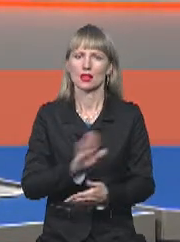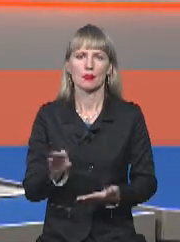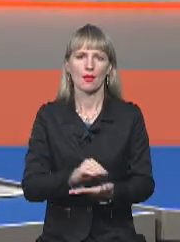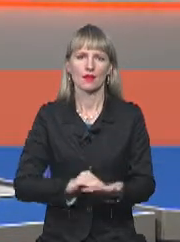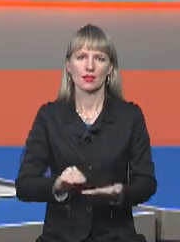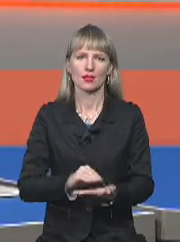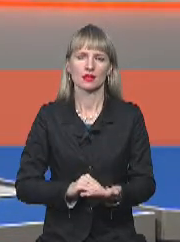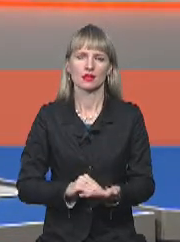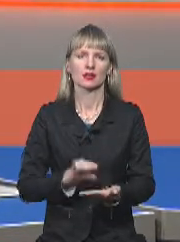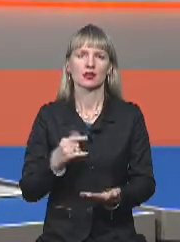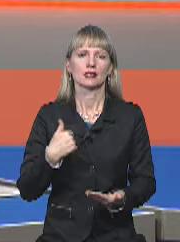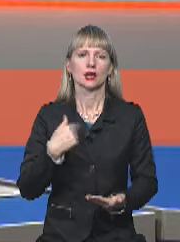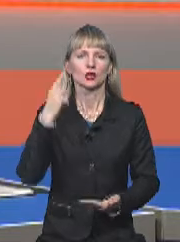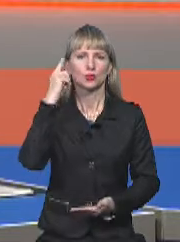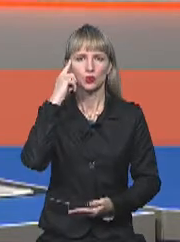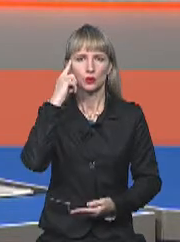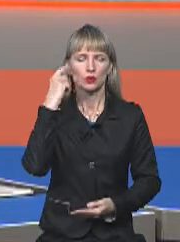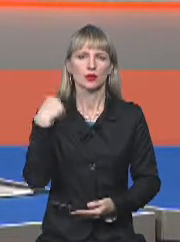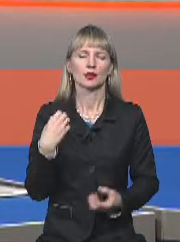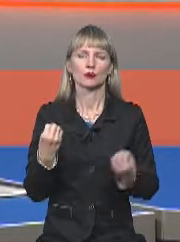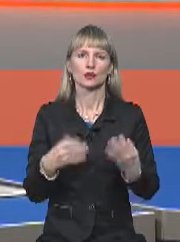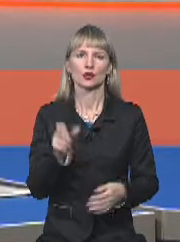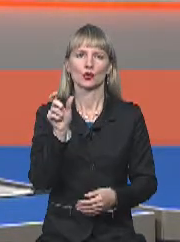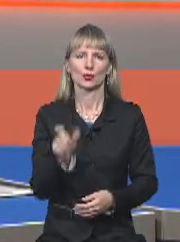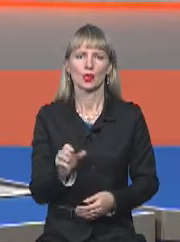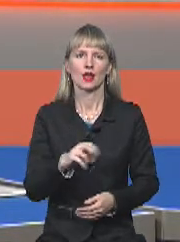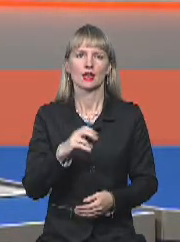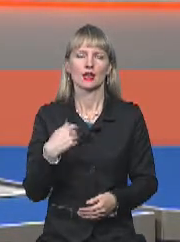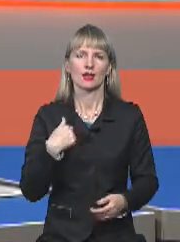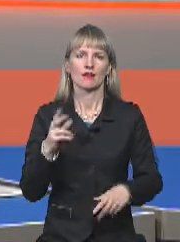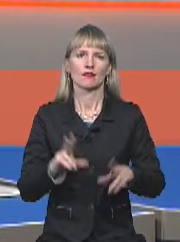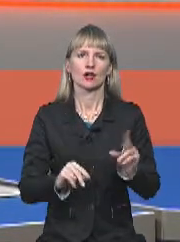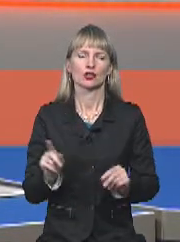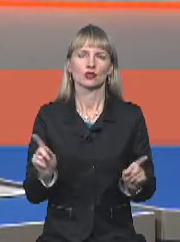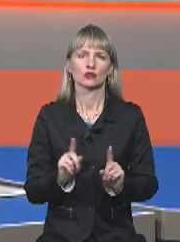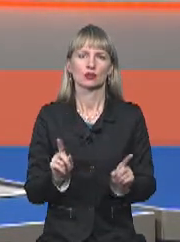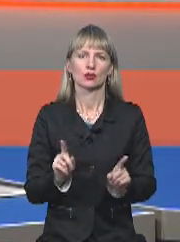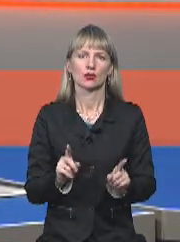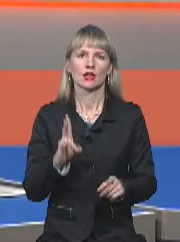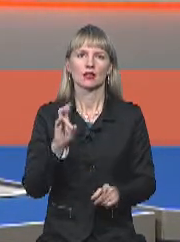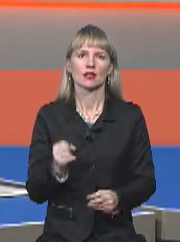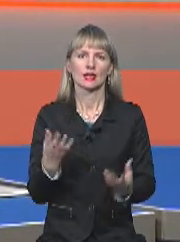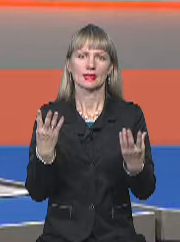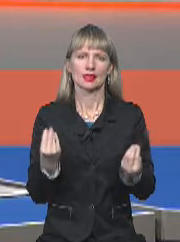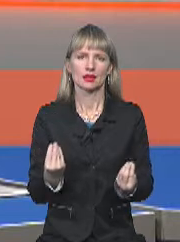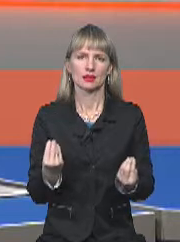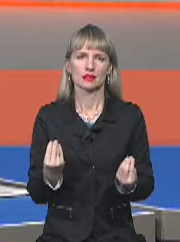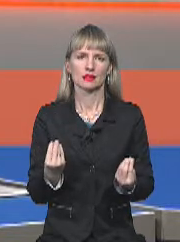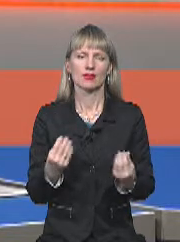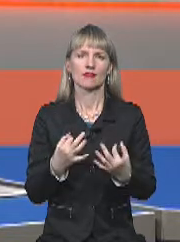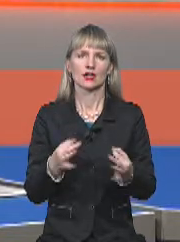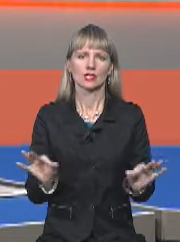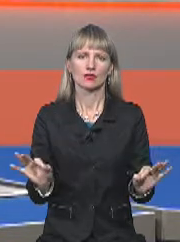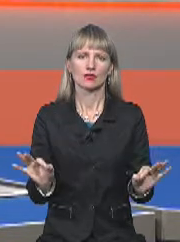І ну, я думаю, я просто людина, але я вважаю, що на день